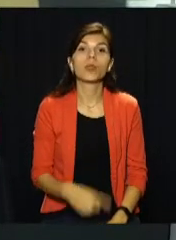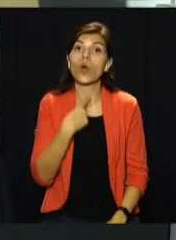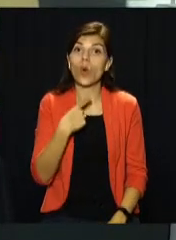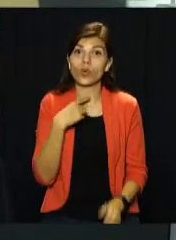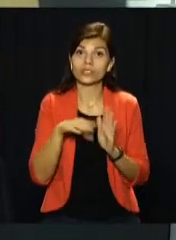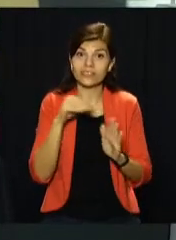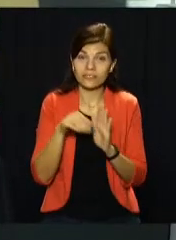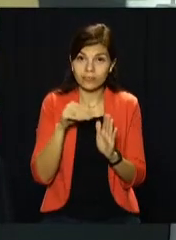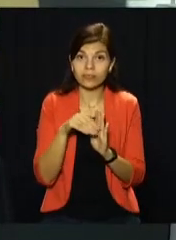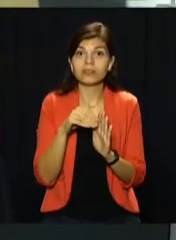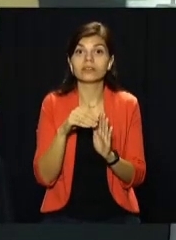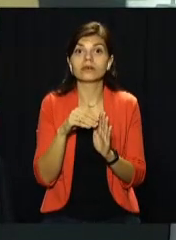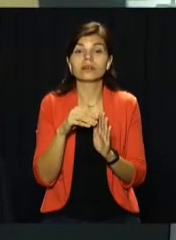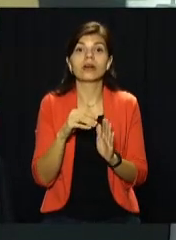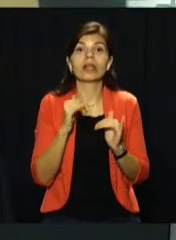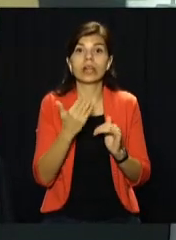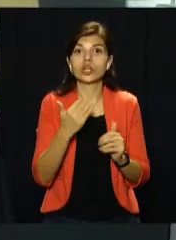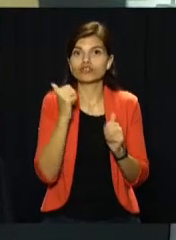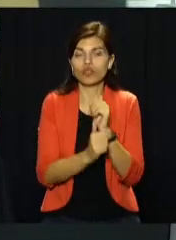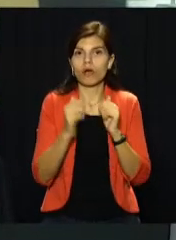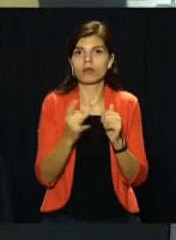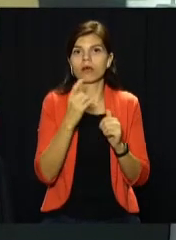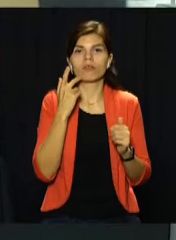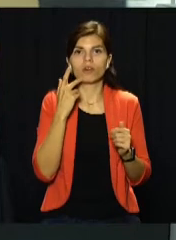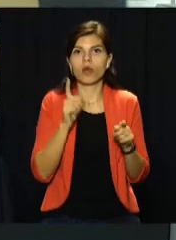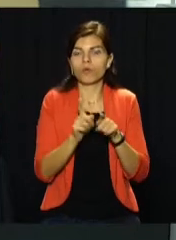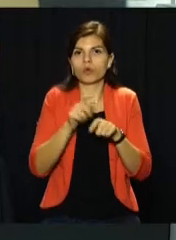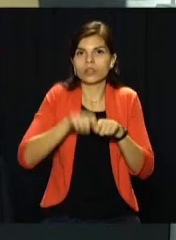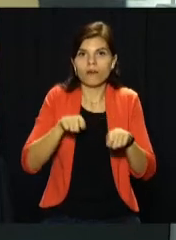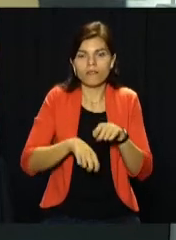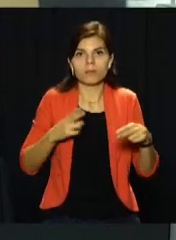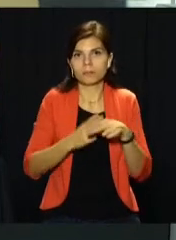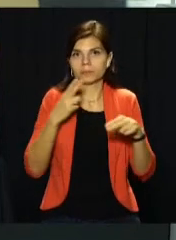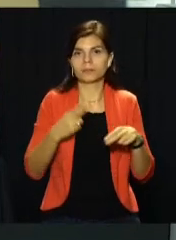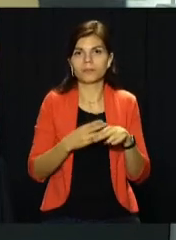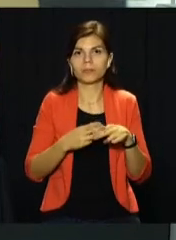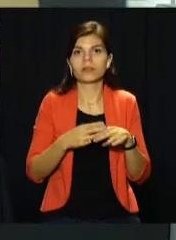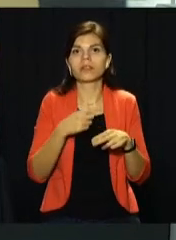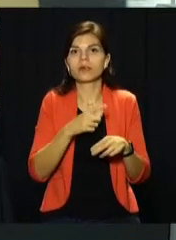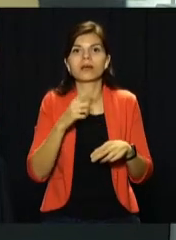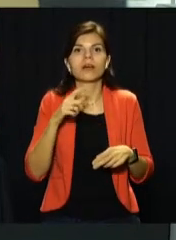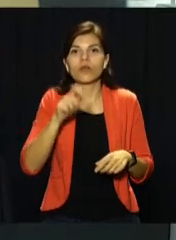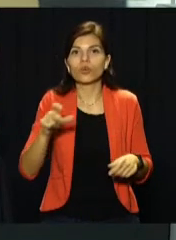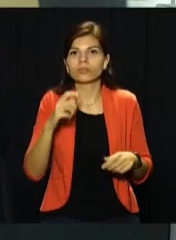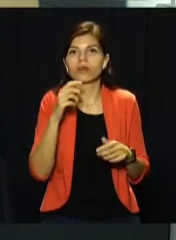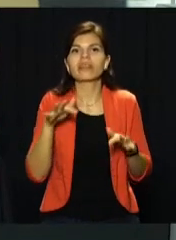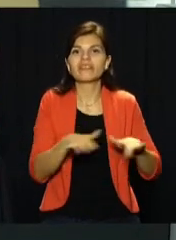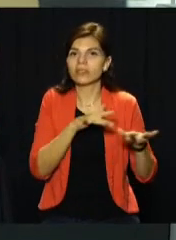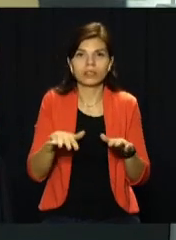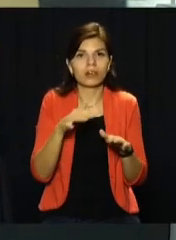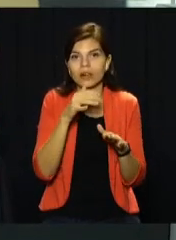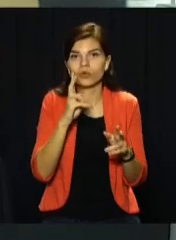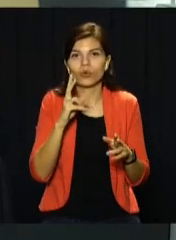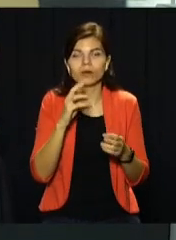Голосування на виборчій дільниці для них щоразу перетворюється на квест з перепонами. Маломобільні та незрячі почасти просто